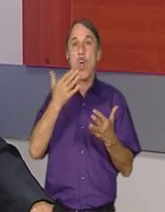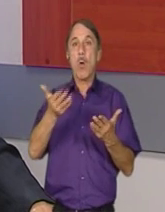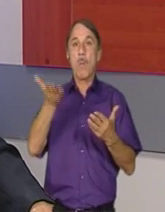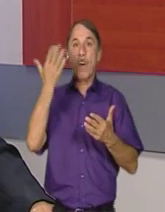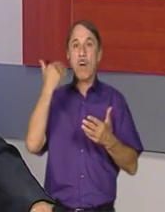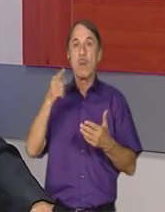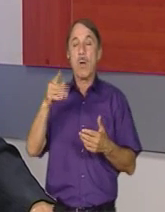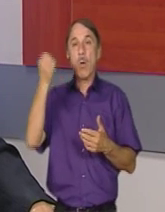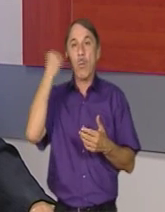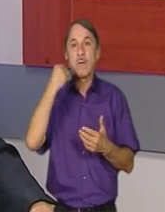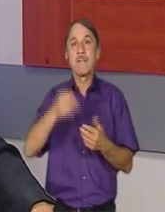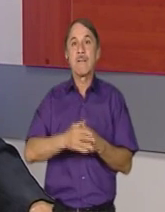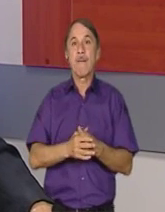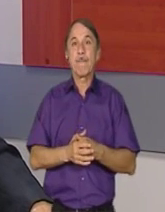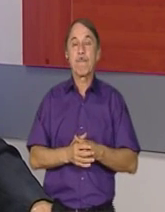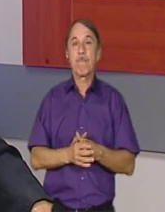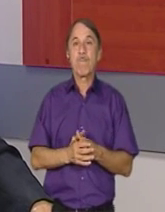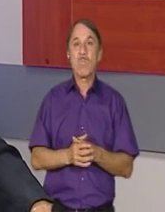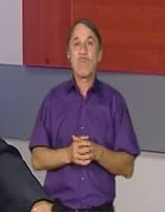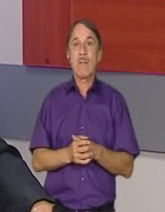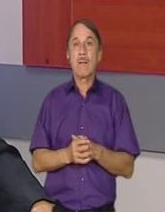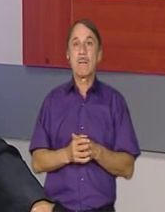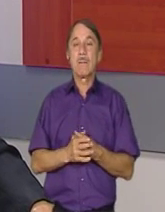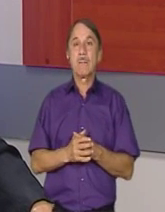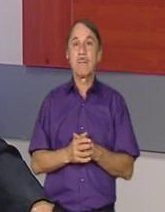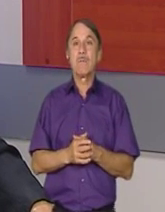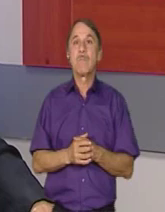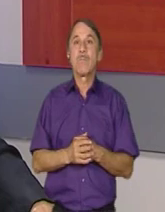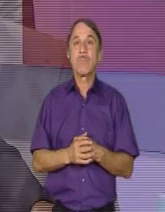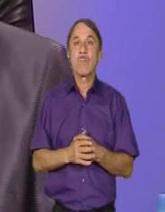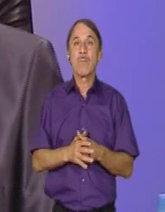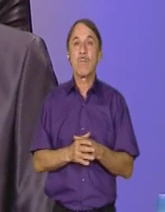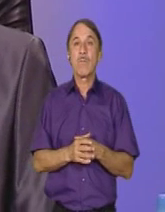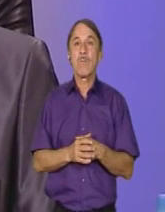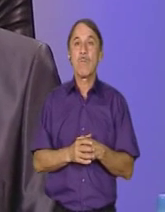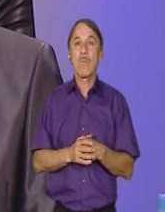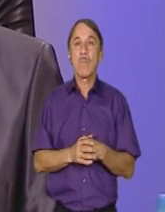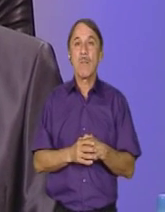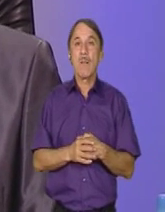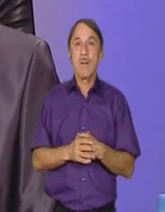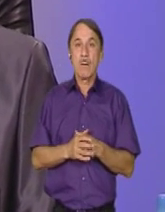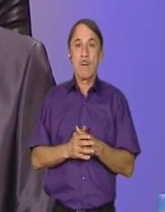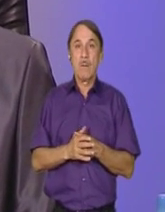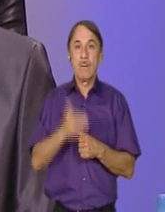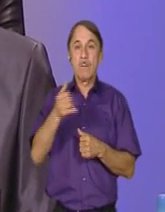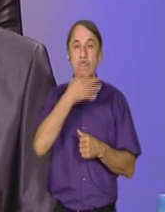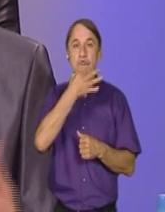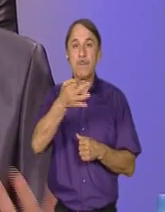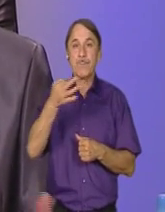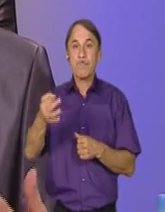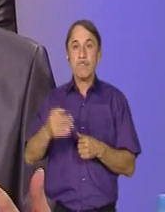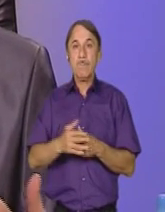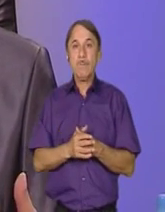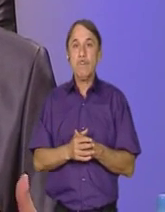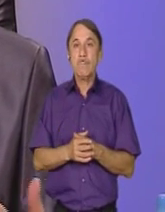u kojoj se prelama more gluposti. Služi li aforizam tome da nas zasmeje ili da nas zabrine?